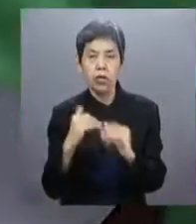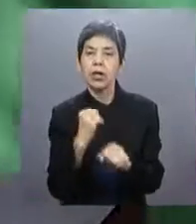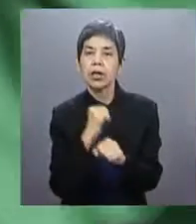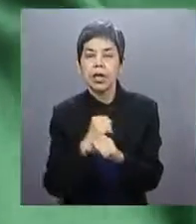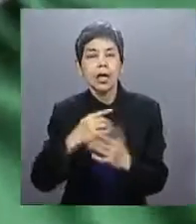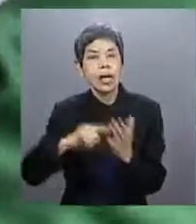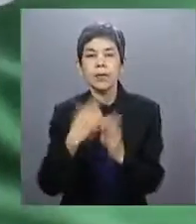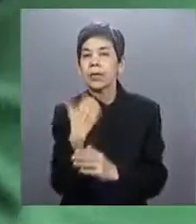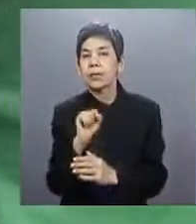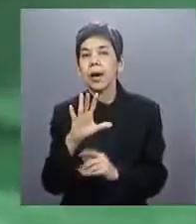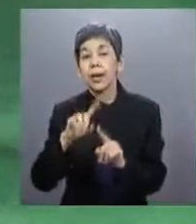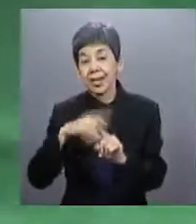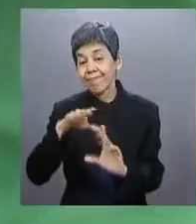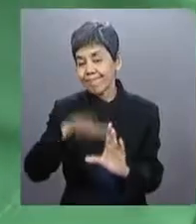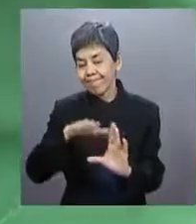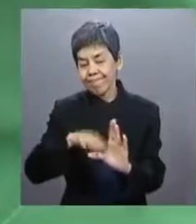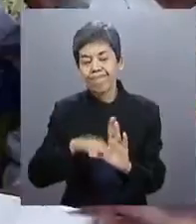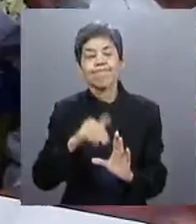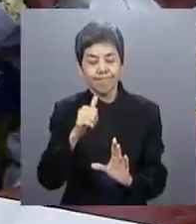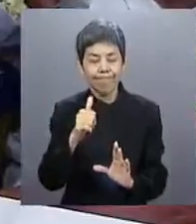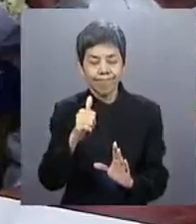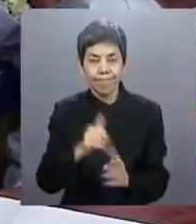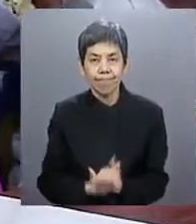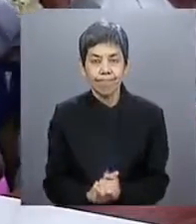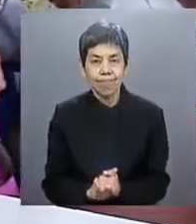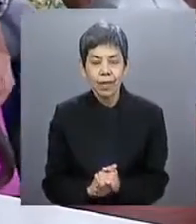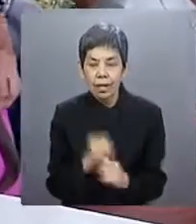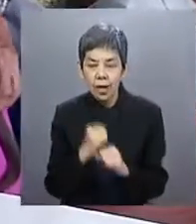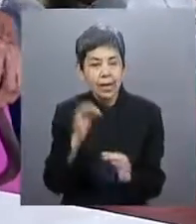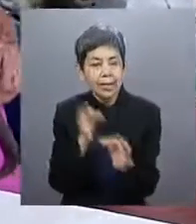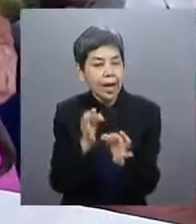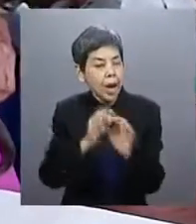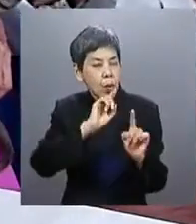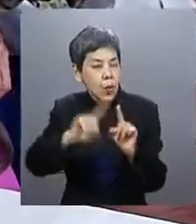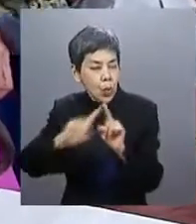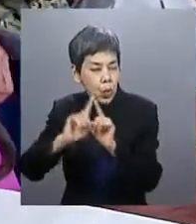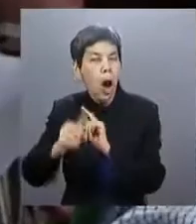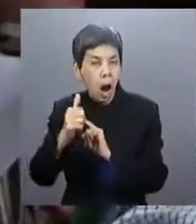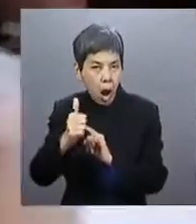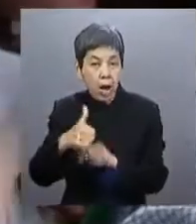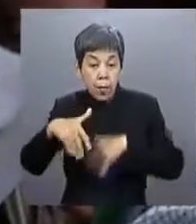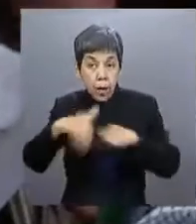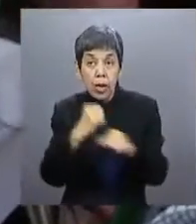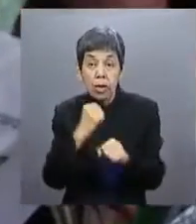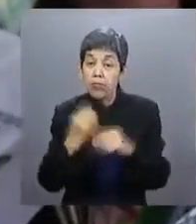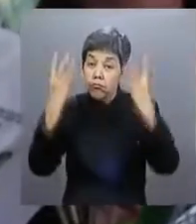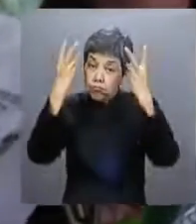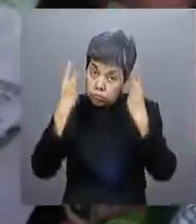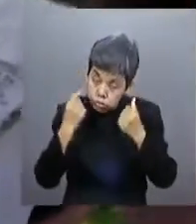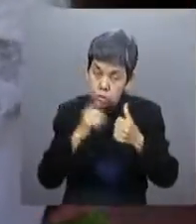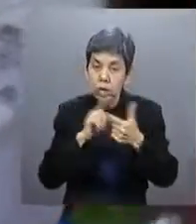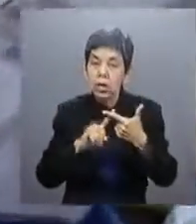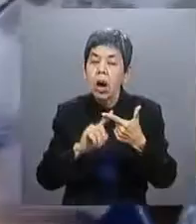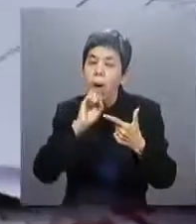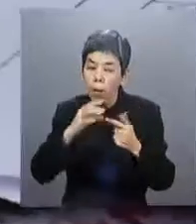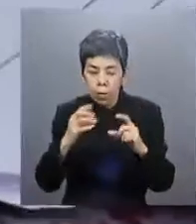ในวันที่15กรกฎาคม2559ผ่านธนาคารพาณิชย์ทุกแห่งโดยประชาชนใช้เพียงบัตรประชาชนหรือแ